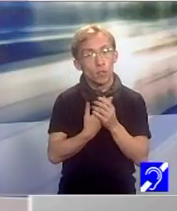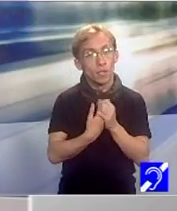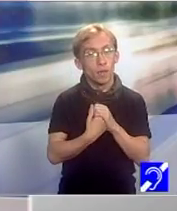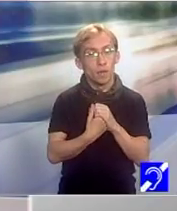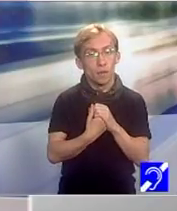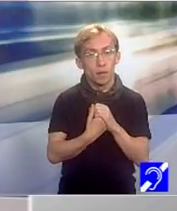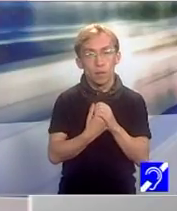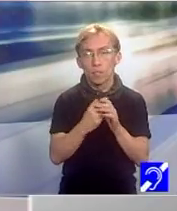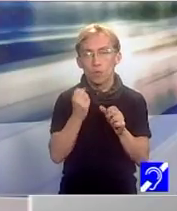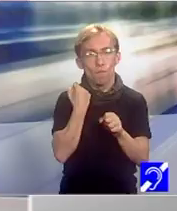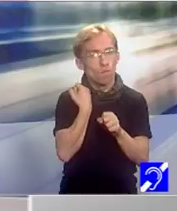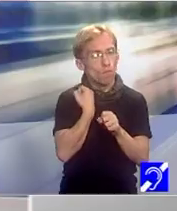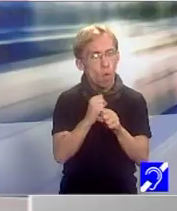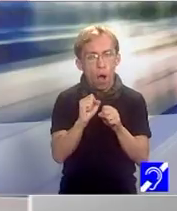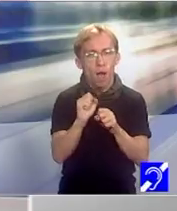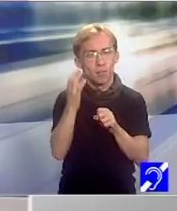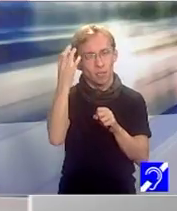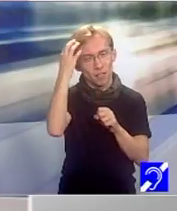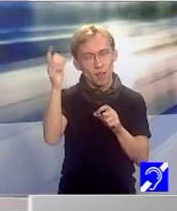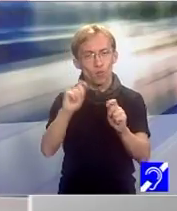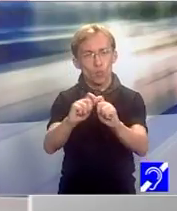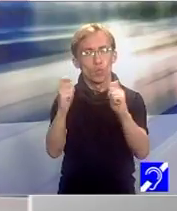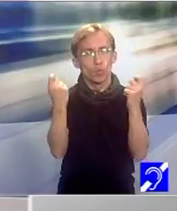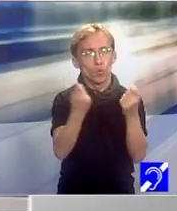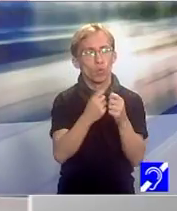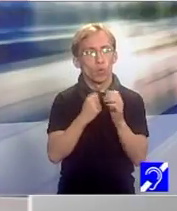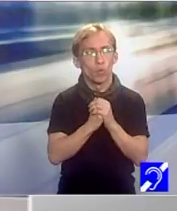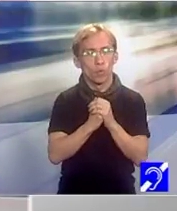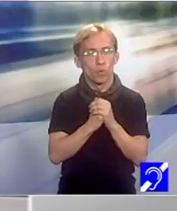dar sunt teribil de inteligenți cu toții. Este un copil căruia nu ai voie